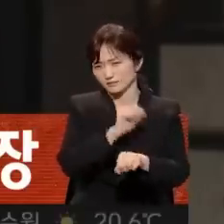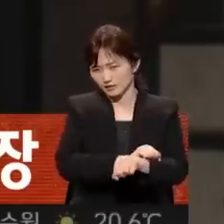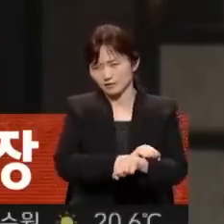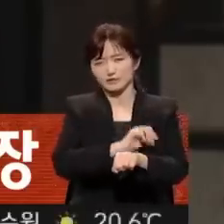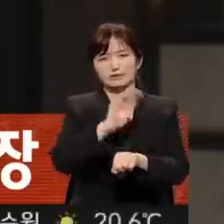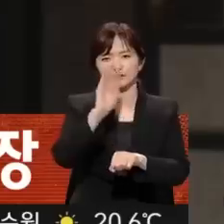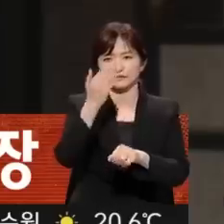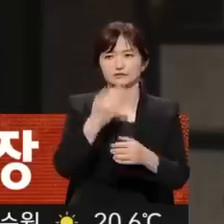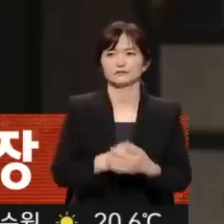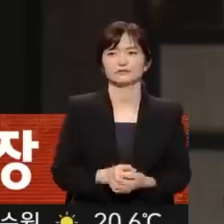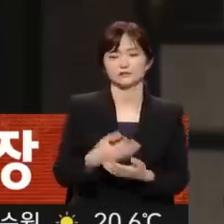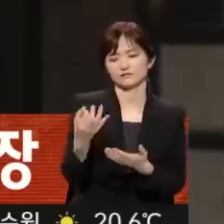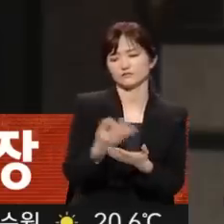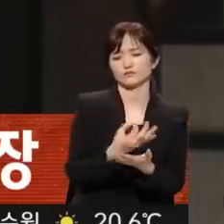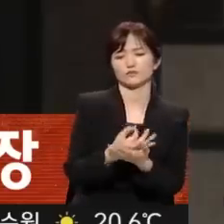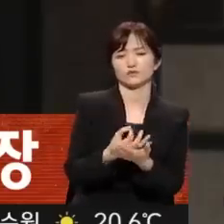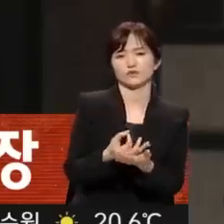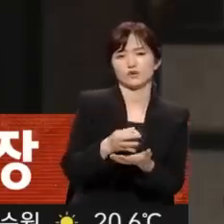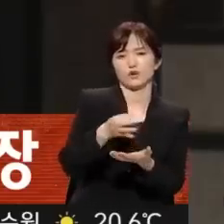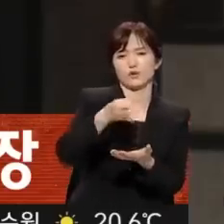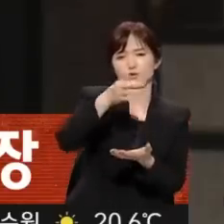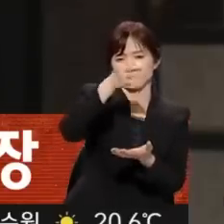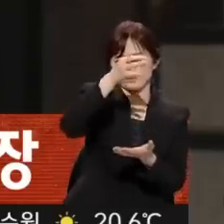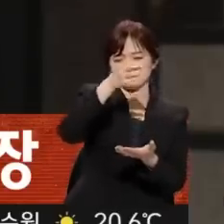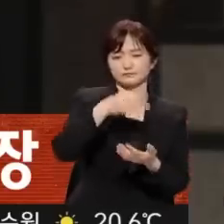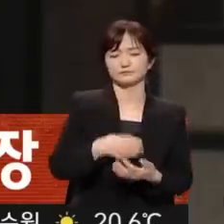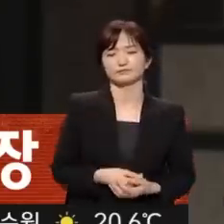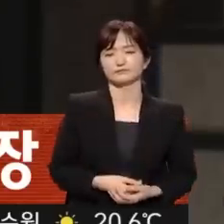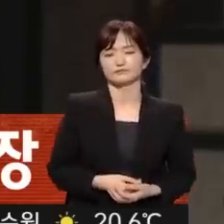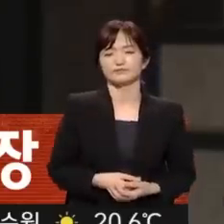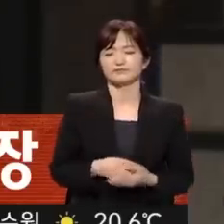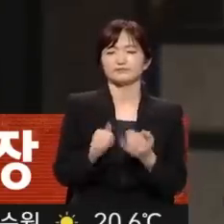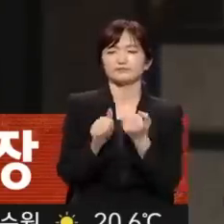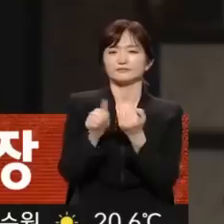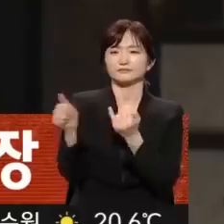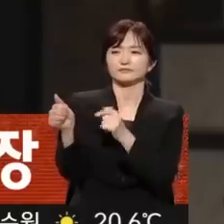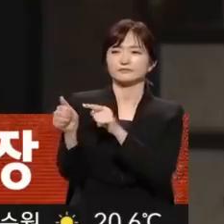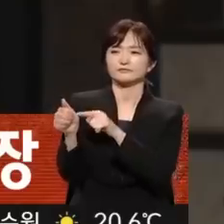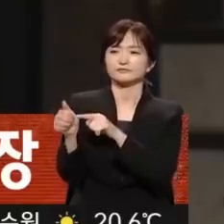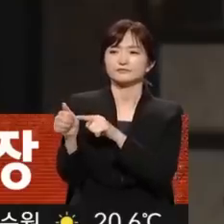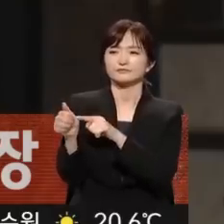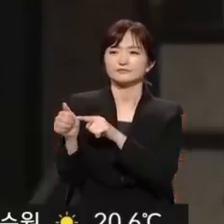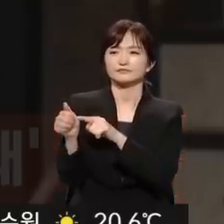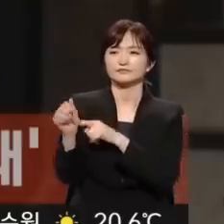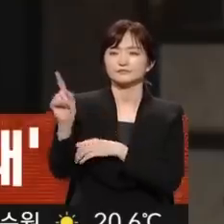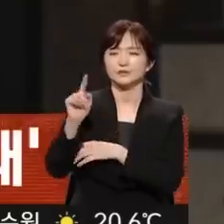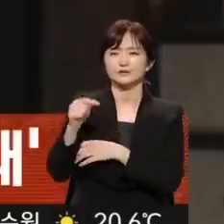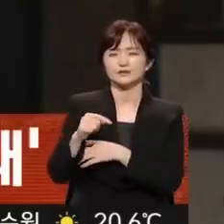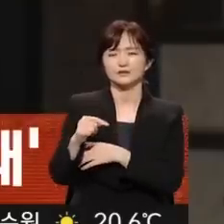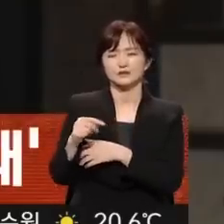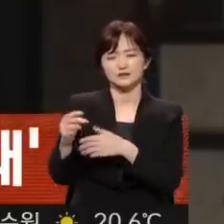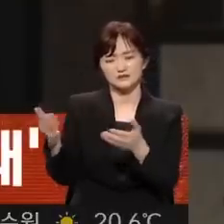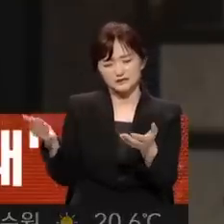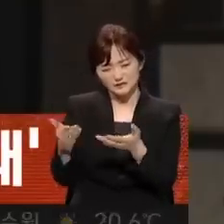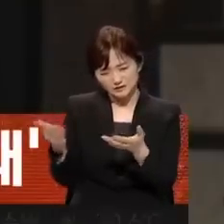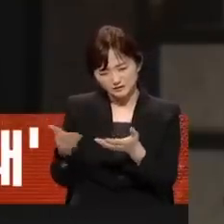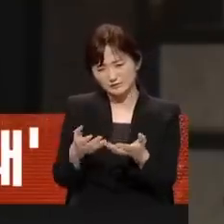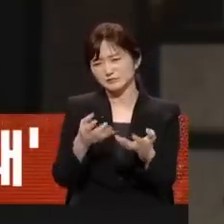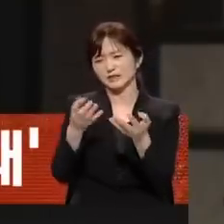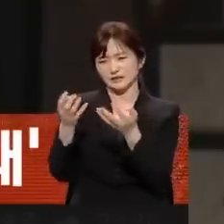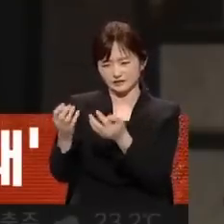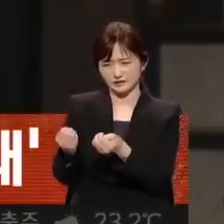이제 막 수입이 막 늘어나는데 그 과정에서도 이 남편은 뭘 갖다 이게 벌리기는 많이 벌린 것 같아요.